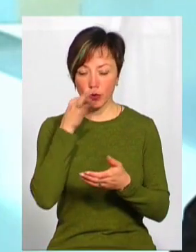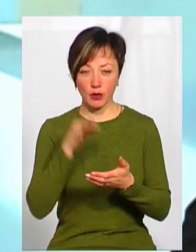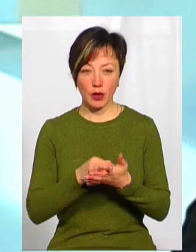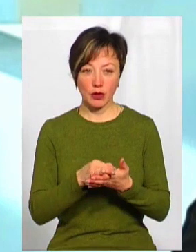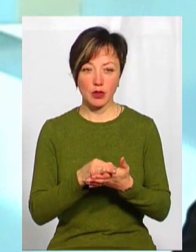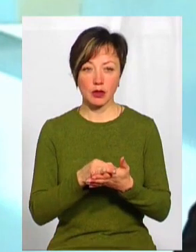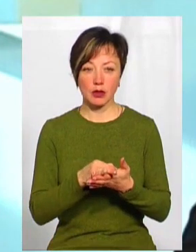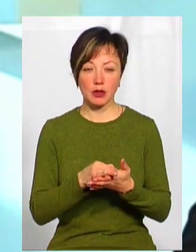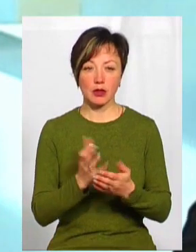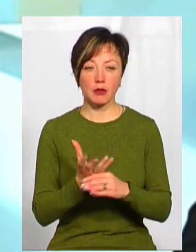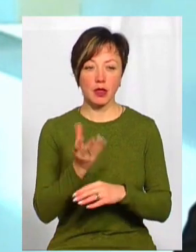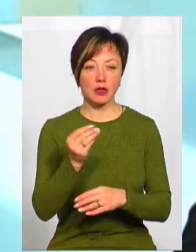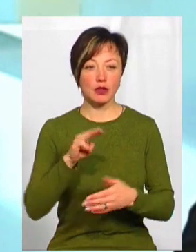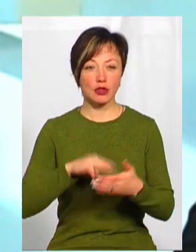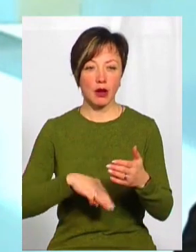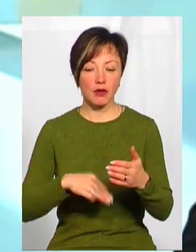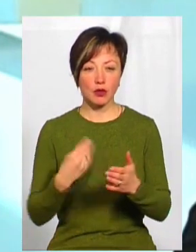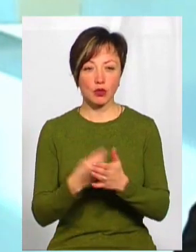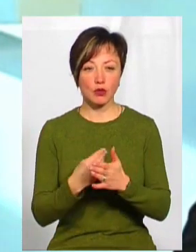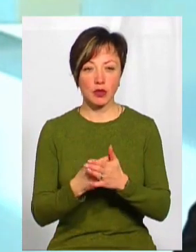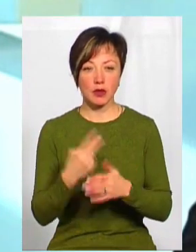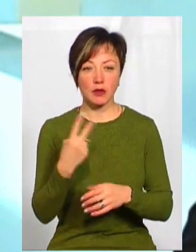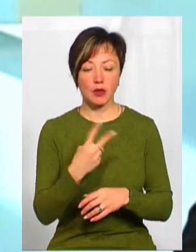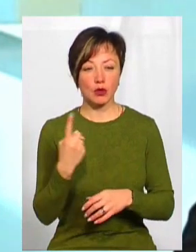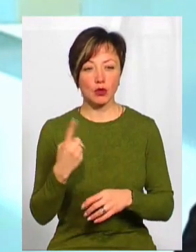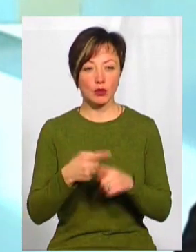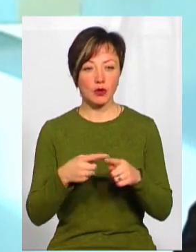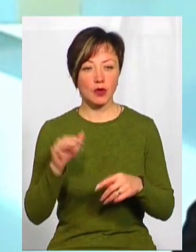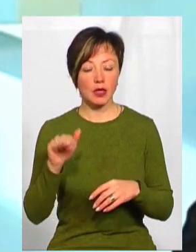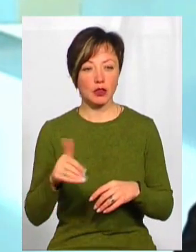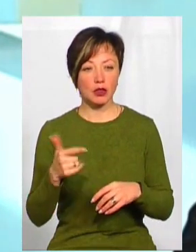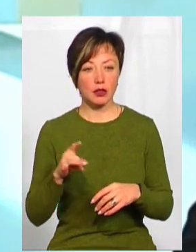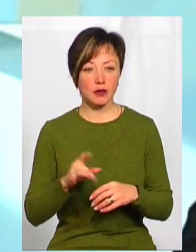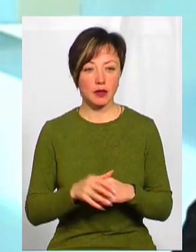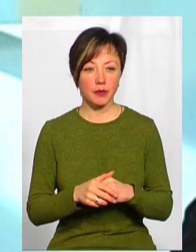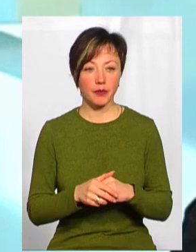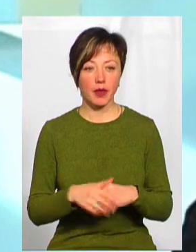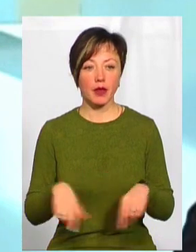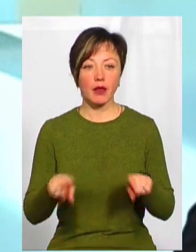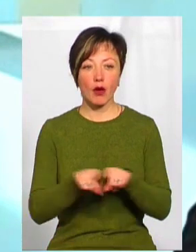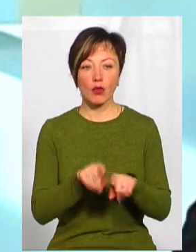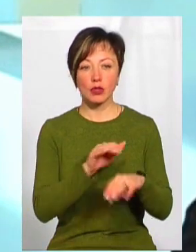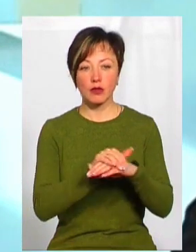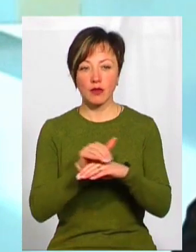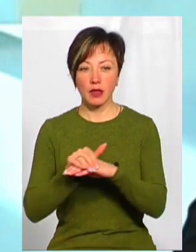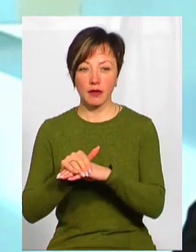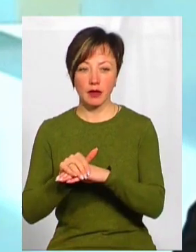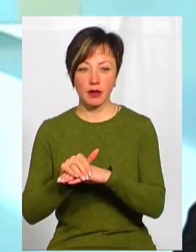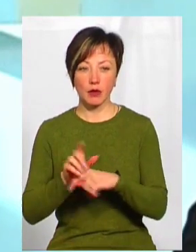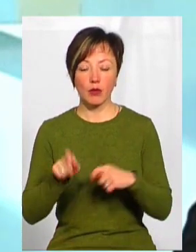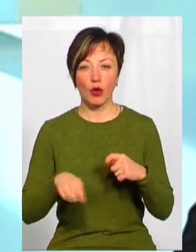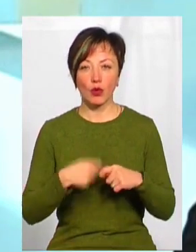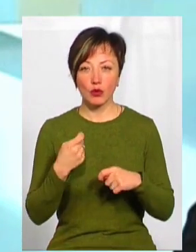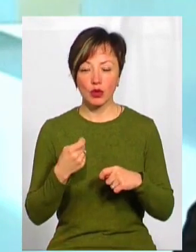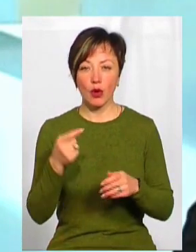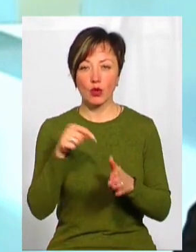до відповідальності і сплатили штрафів на суму там 21,5 тисячі гривень. Також виявили